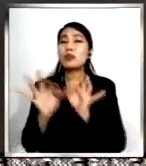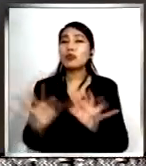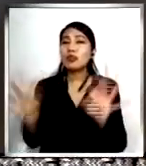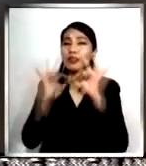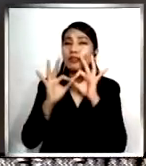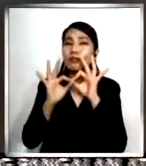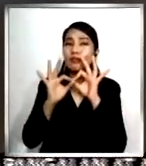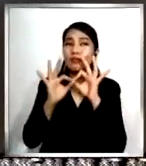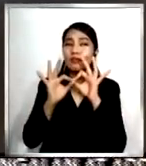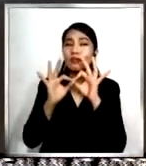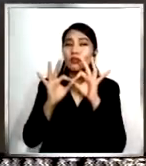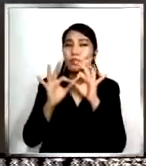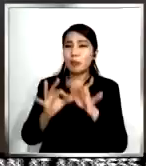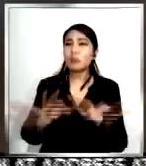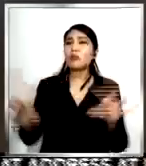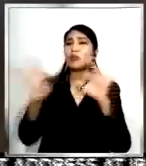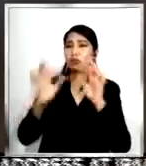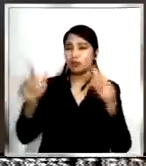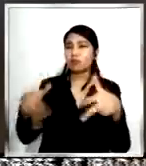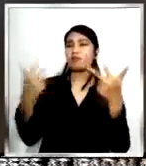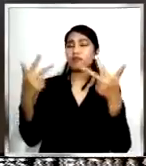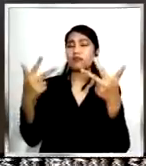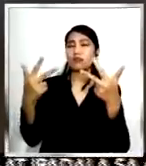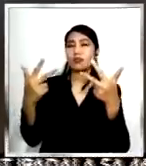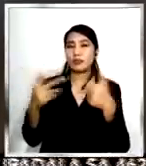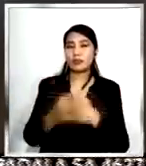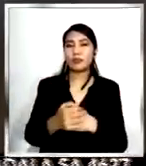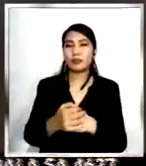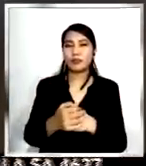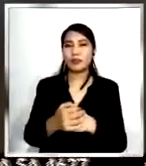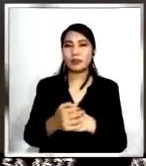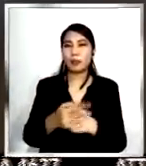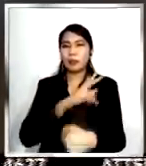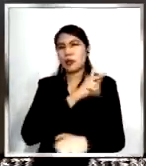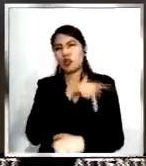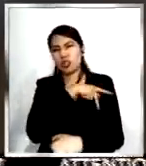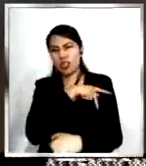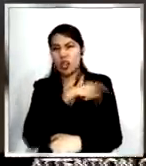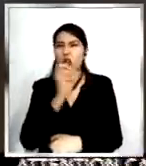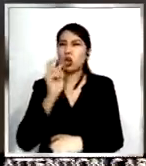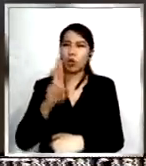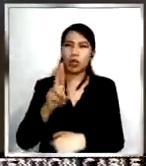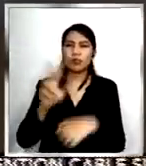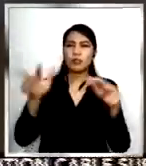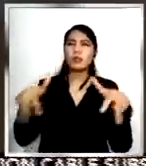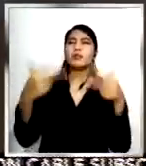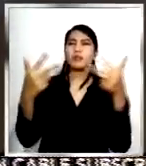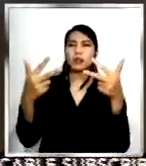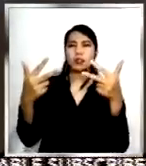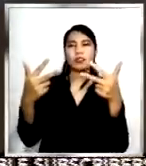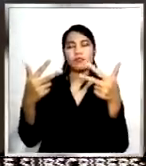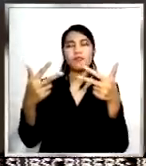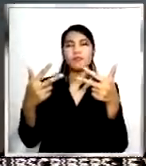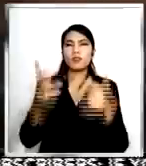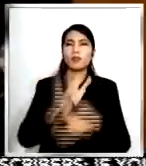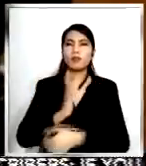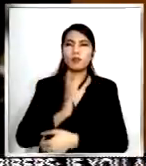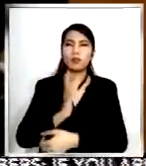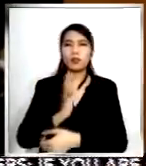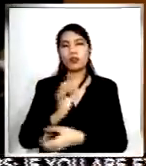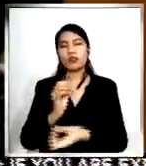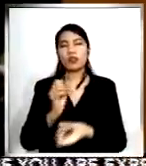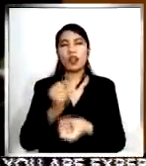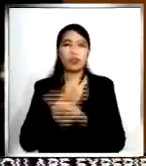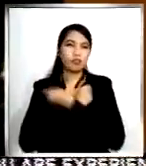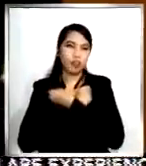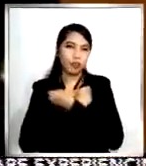Magkakakita yung mga tao. In person, ano kaya po, basta po makakita lang po yung mga bahay, mahal lang po nila sa buhay. Tunay